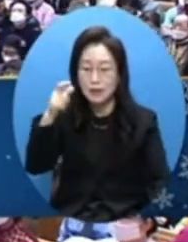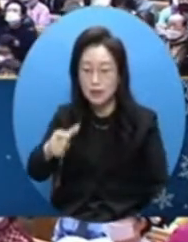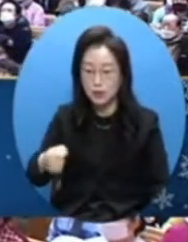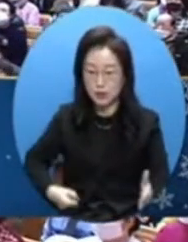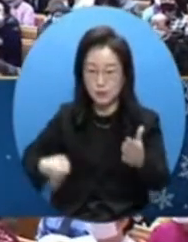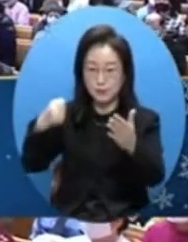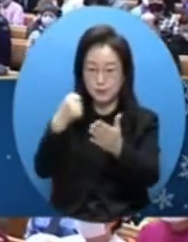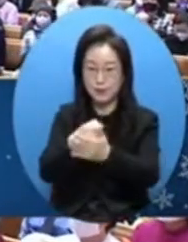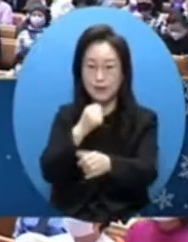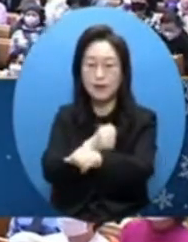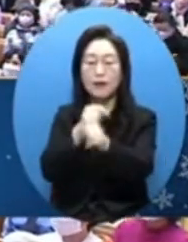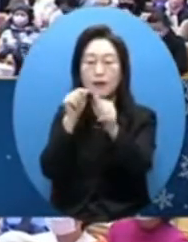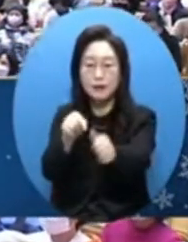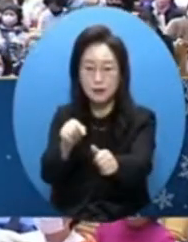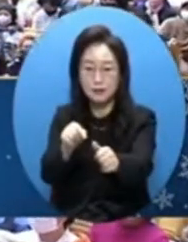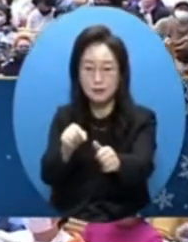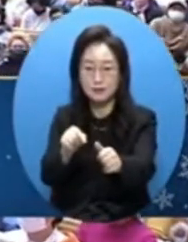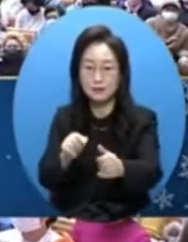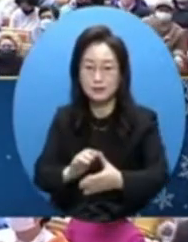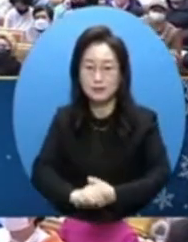강하고 담대하라.